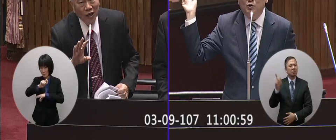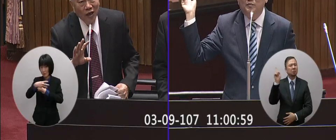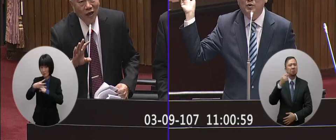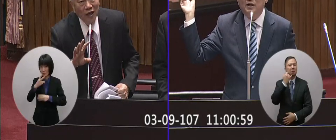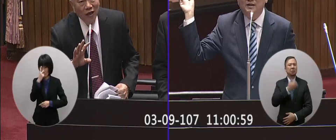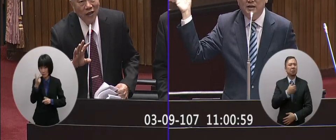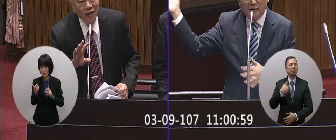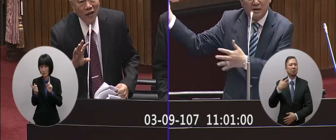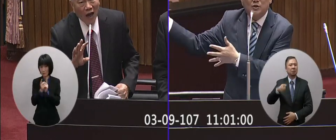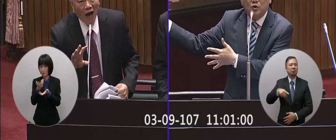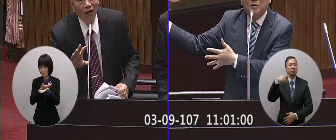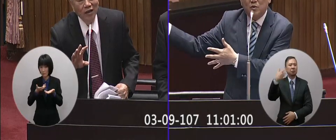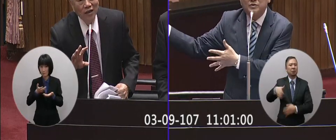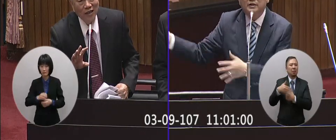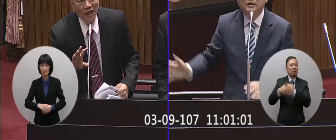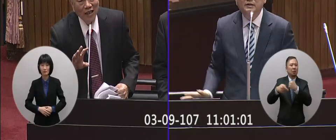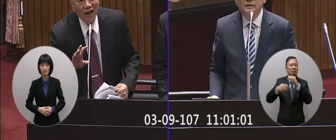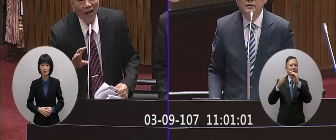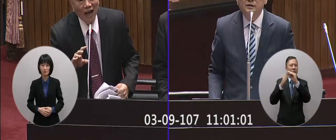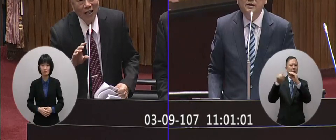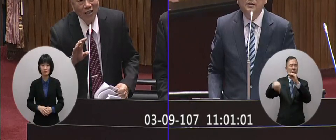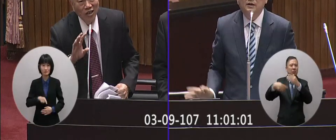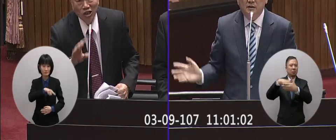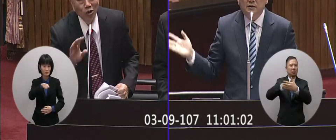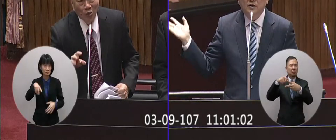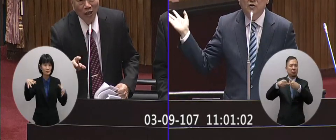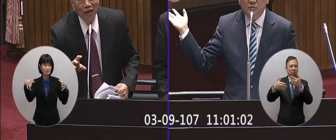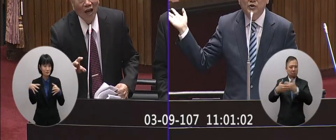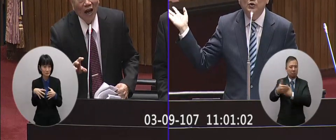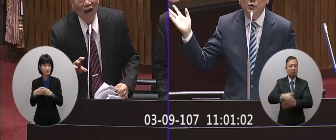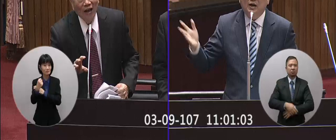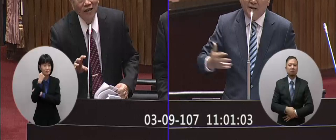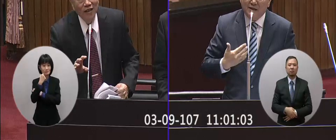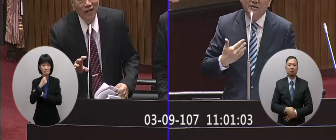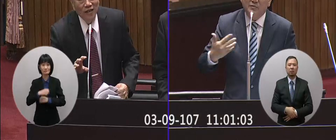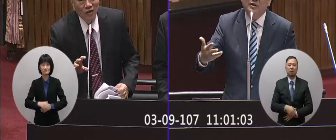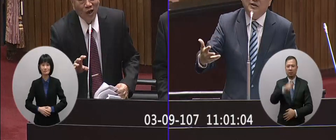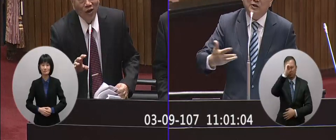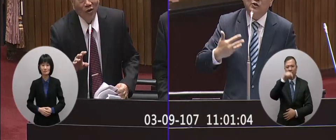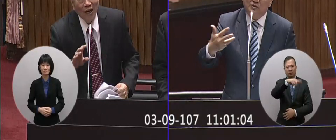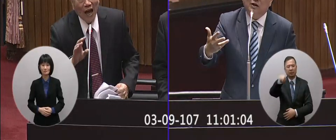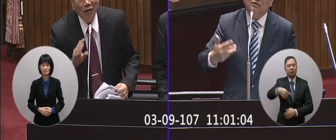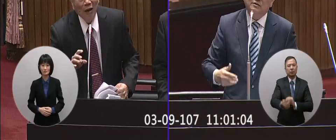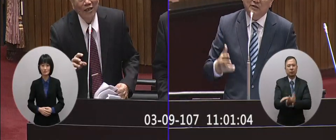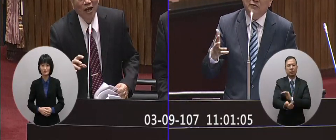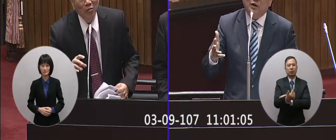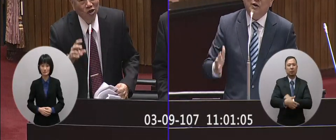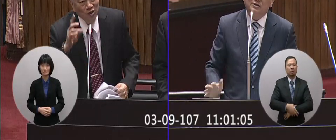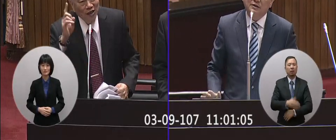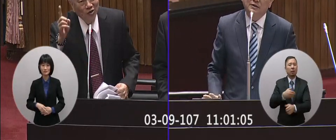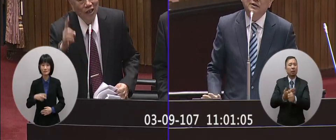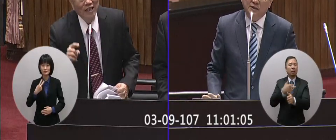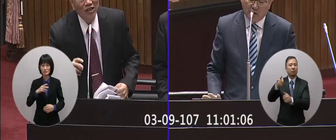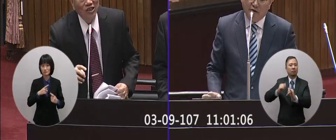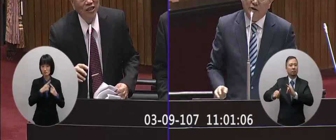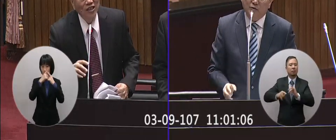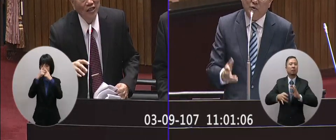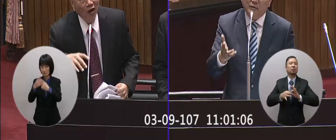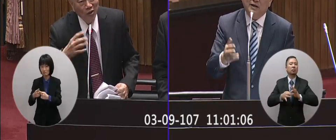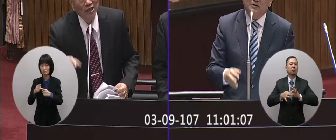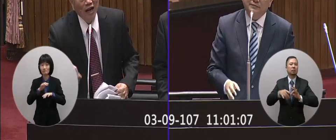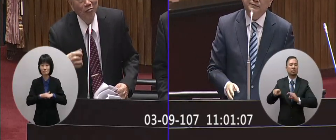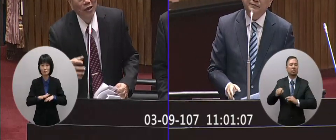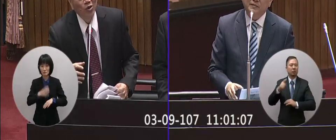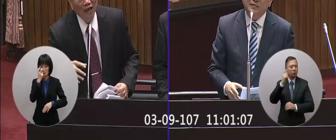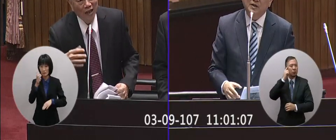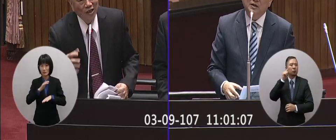单位包括水保局，那里面还有一些水保工程。 大家来一起努力。 我们迅速了、啊，也让人民感受到政府的关心。 安排一下，我们直接到现场去。 OK，